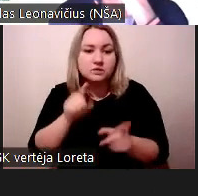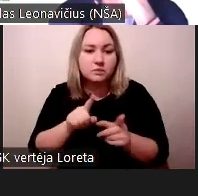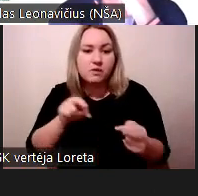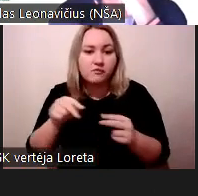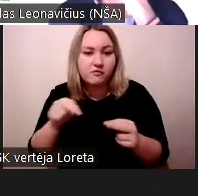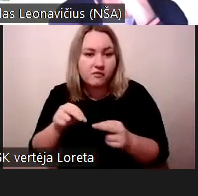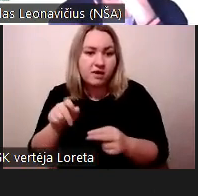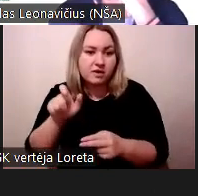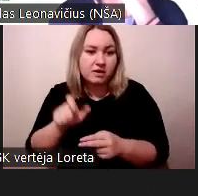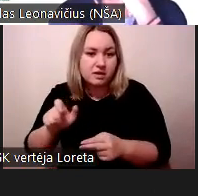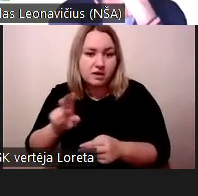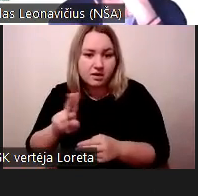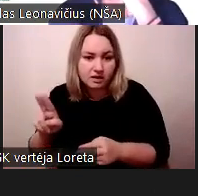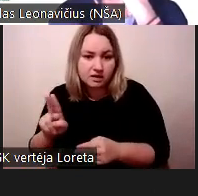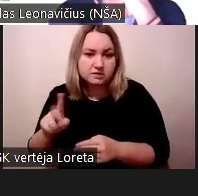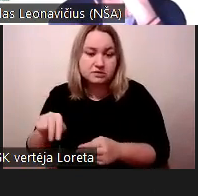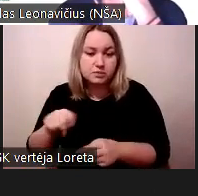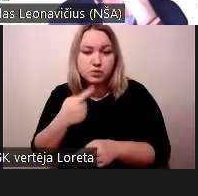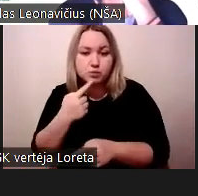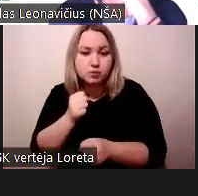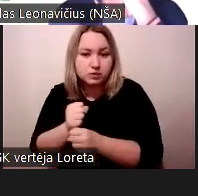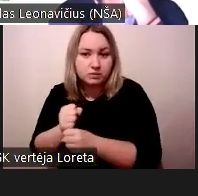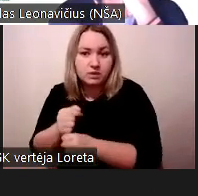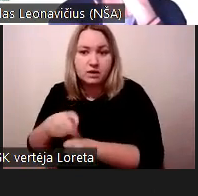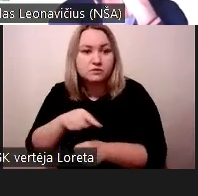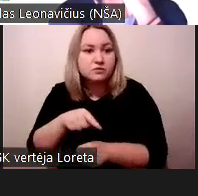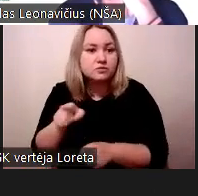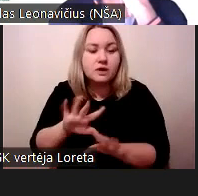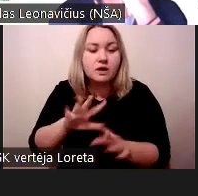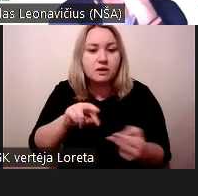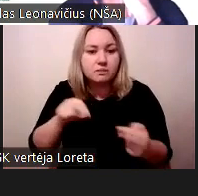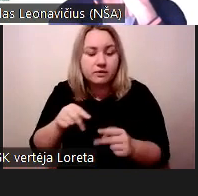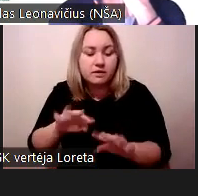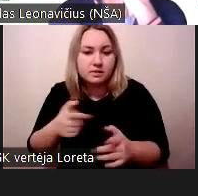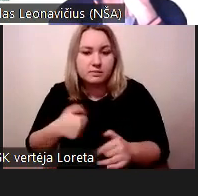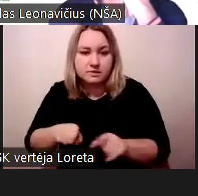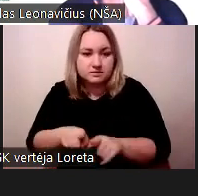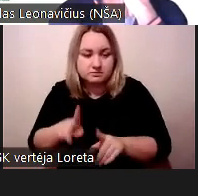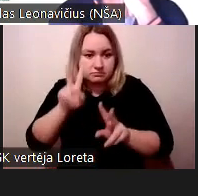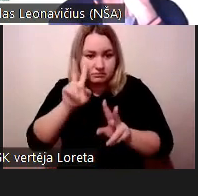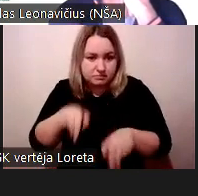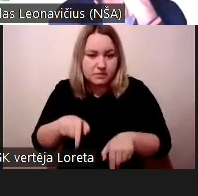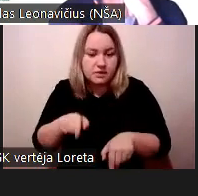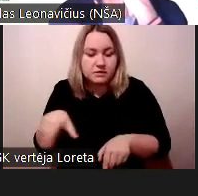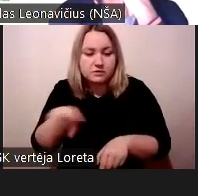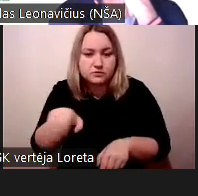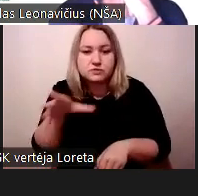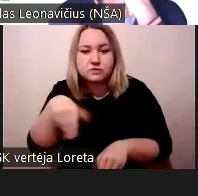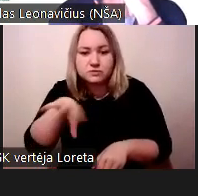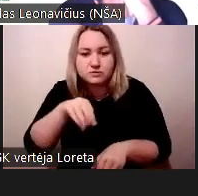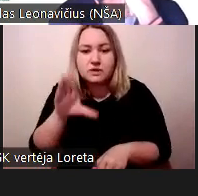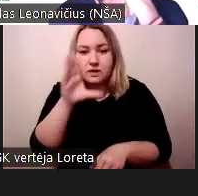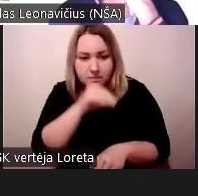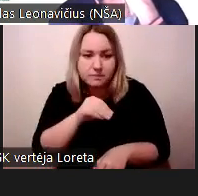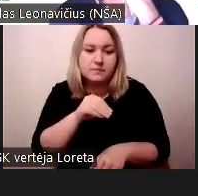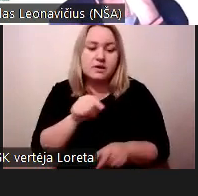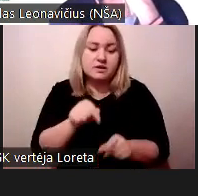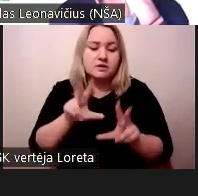vertėjams už sunkų darbą. Mes neįsivaizduojame, kaip jūs tai padarote, bet kažkaip tai padarote. Taigi, iš tikrųjų,